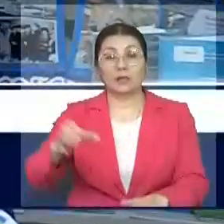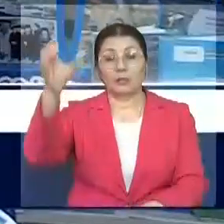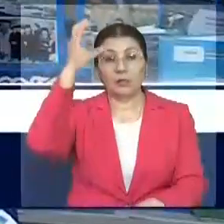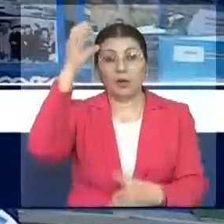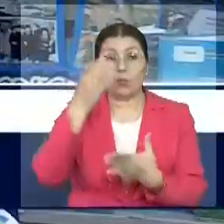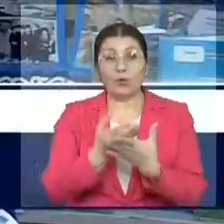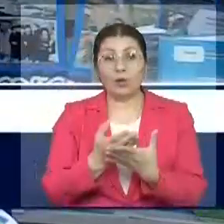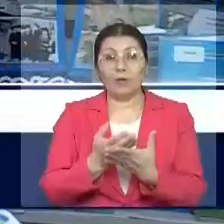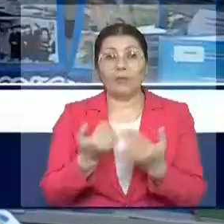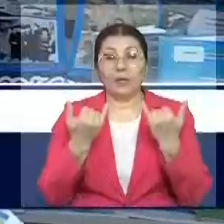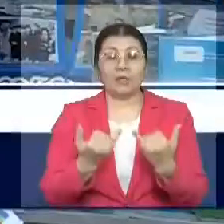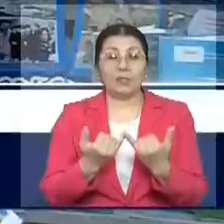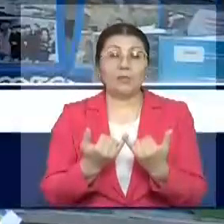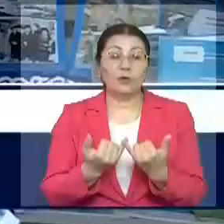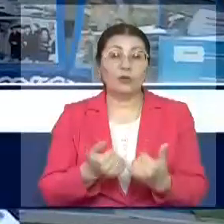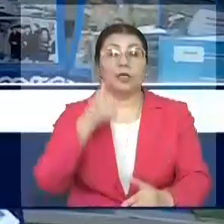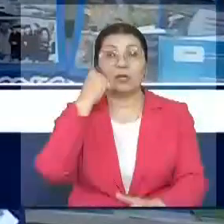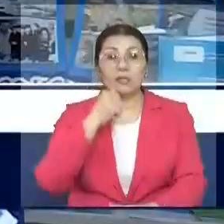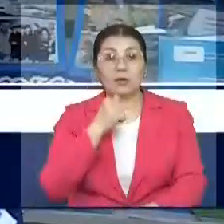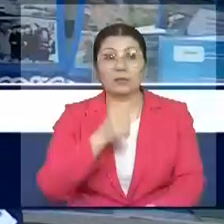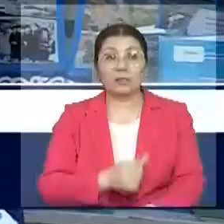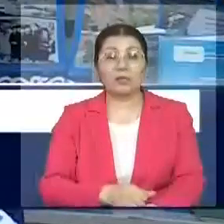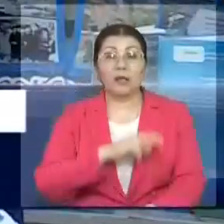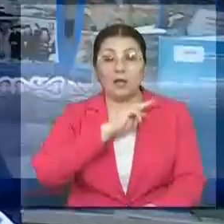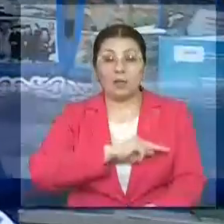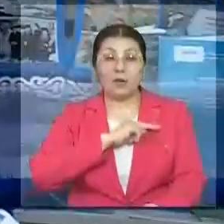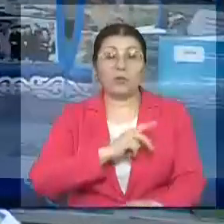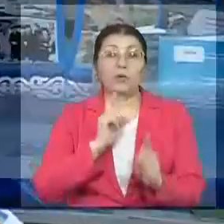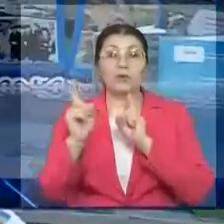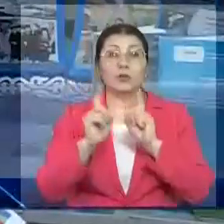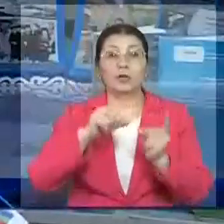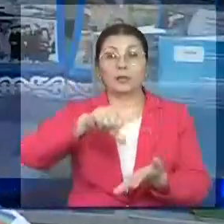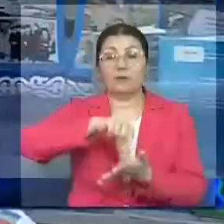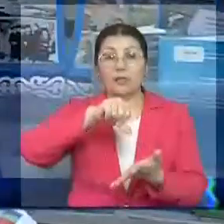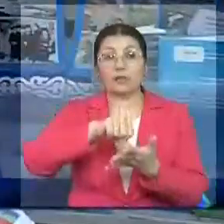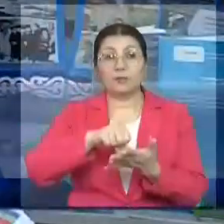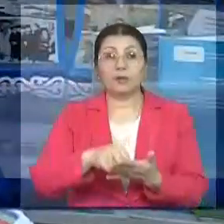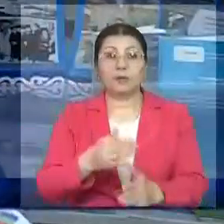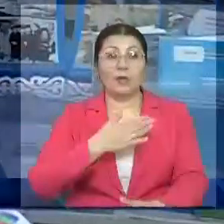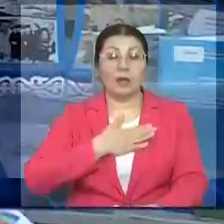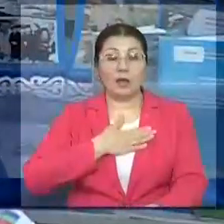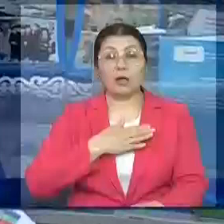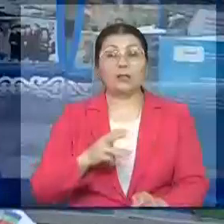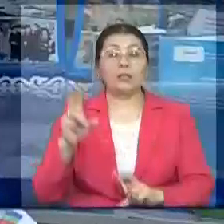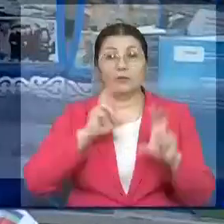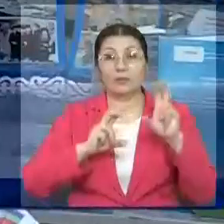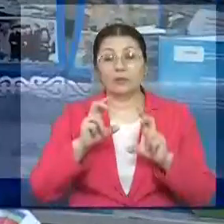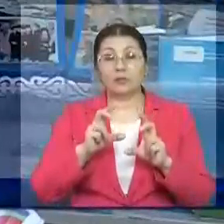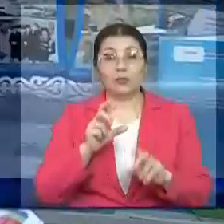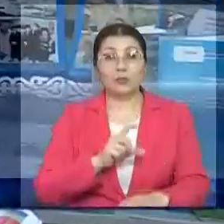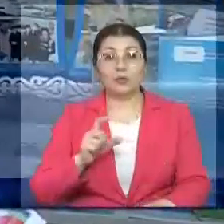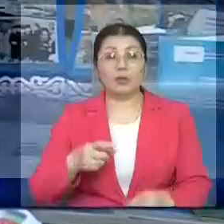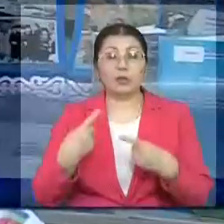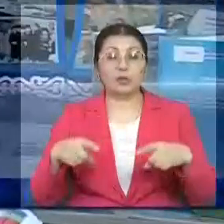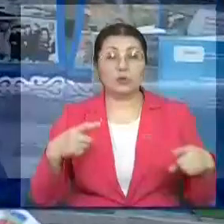вчера, сегодня и завтра в работе данной конференции участвует активные студенты из других высших